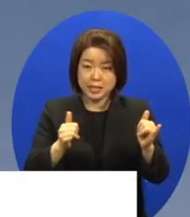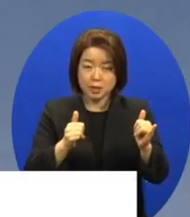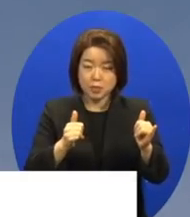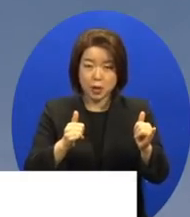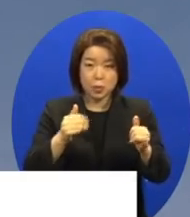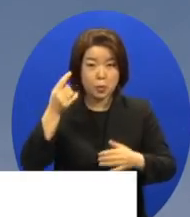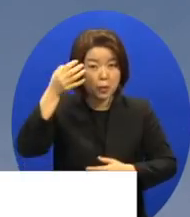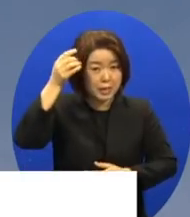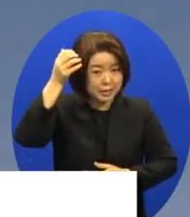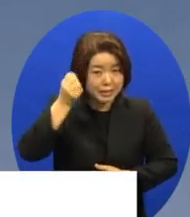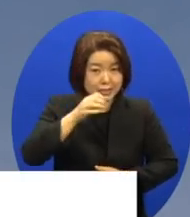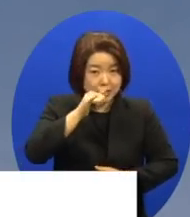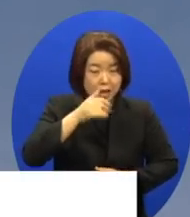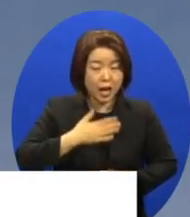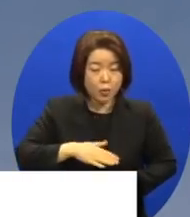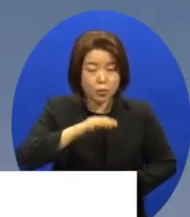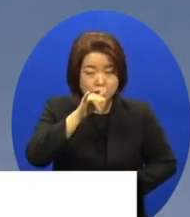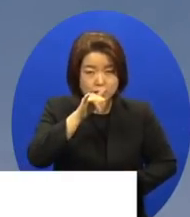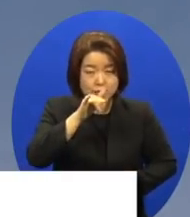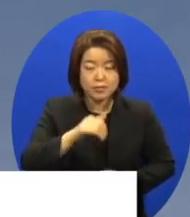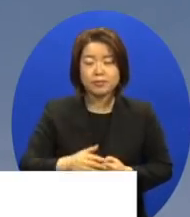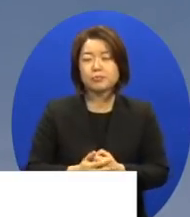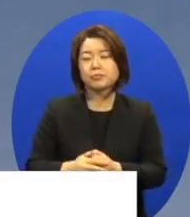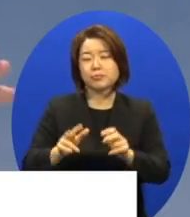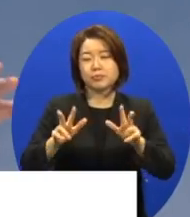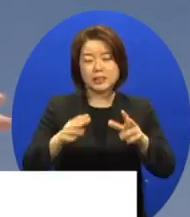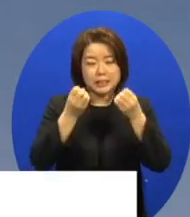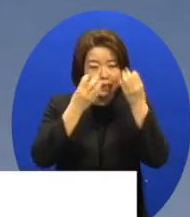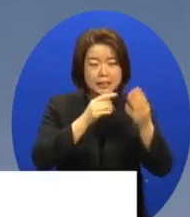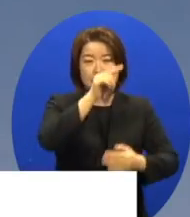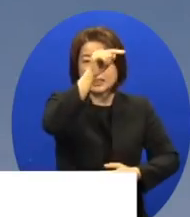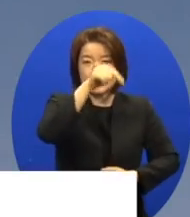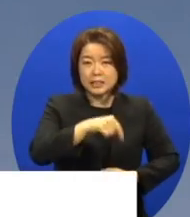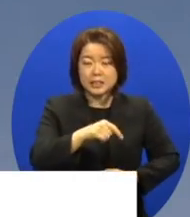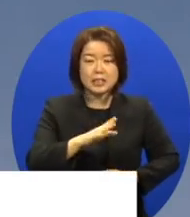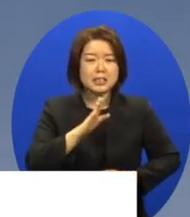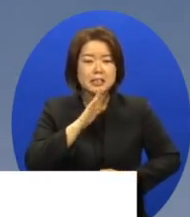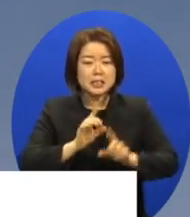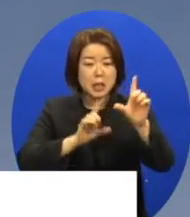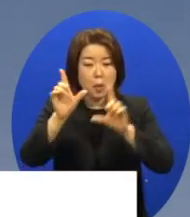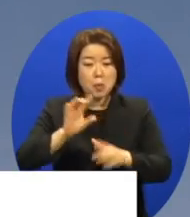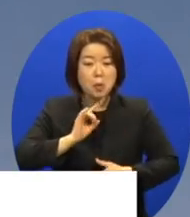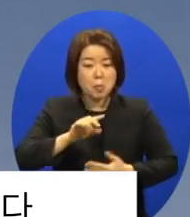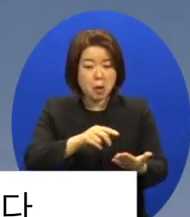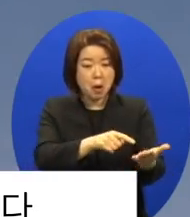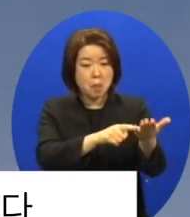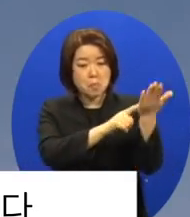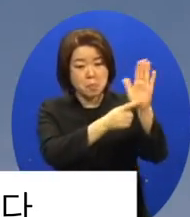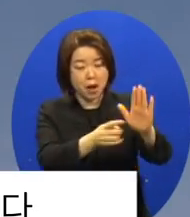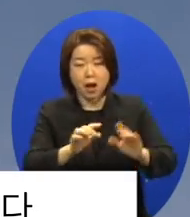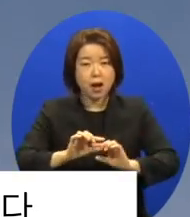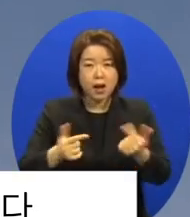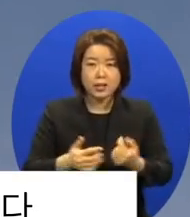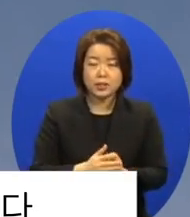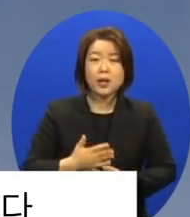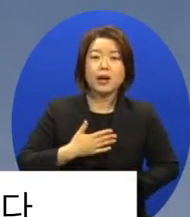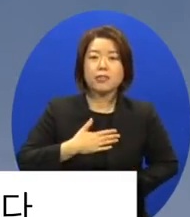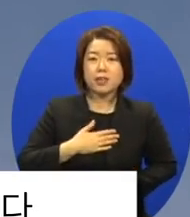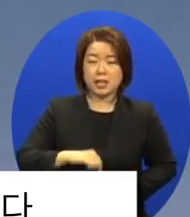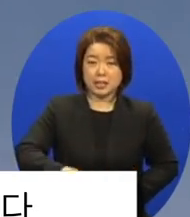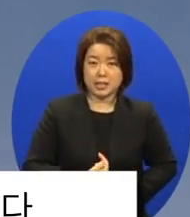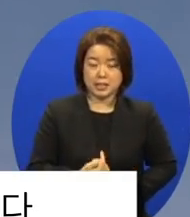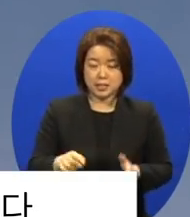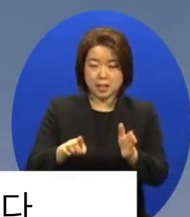있을까요 지금 신천지의 실상 만들어나가고 있는 게 아닙니다 우리 자신의 믿음에